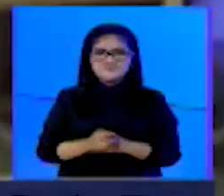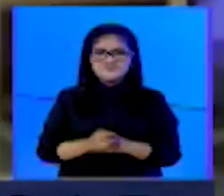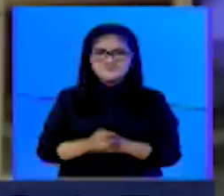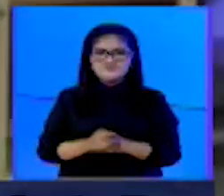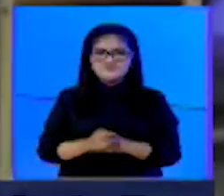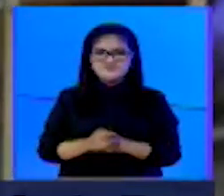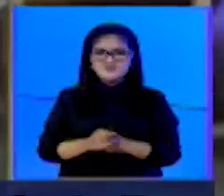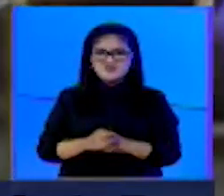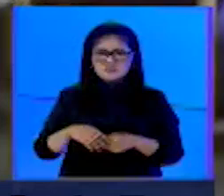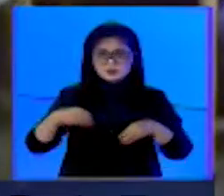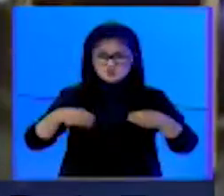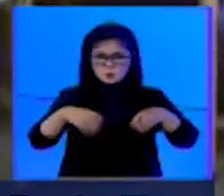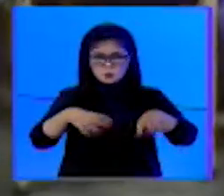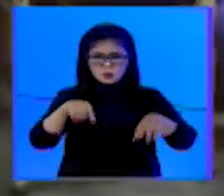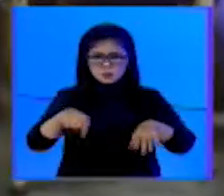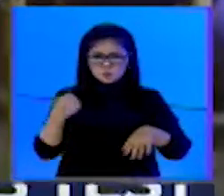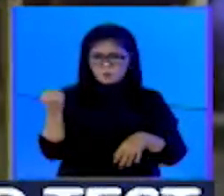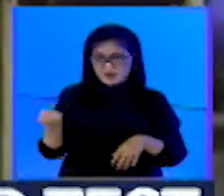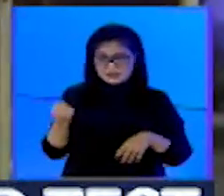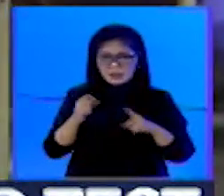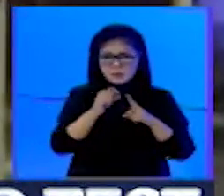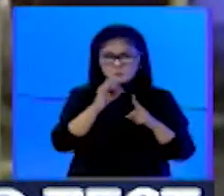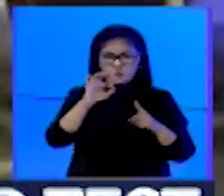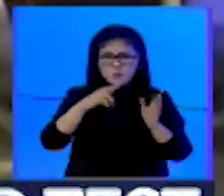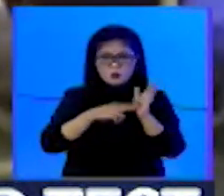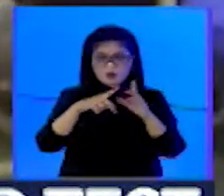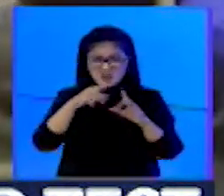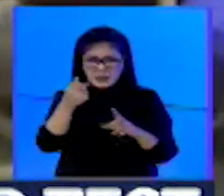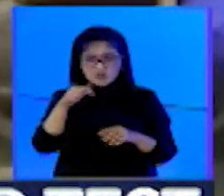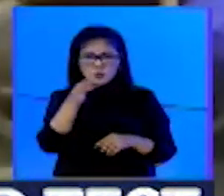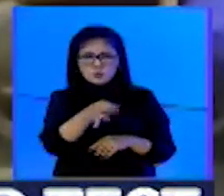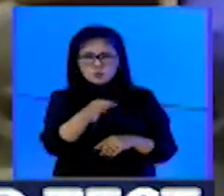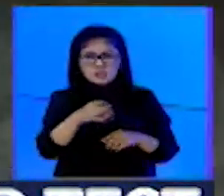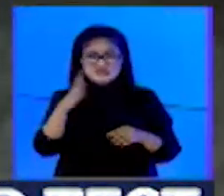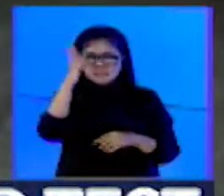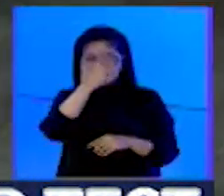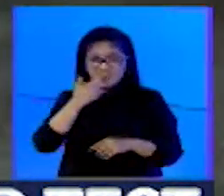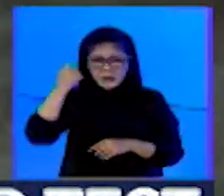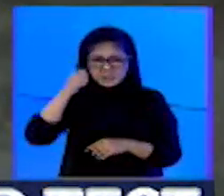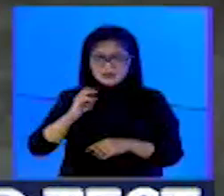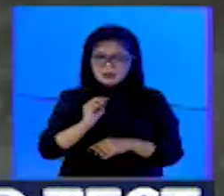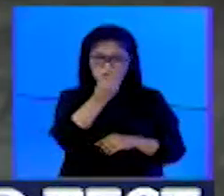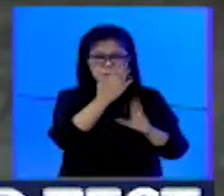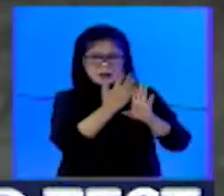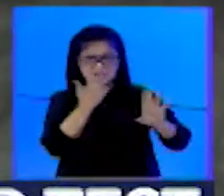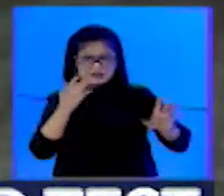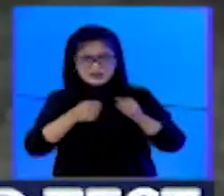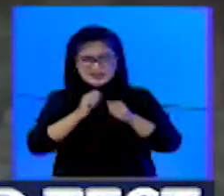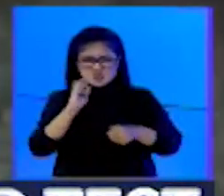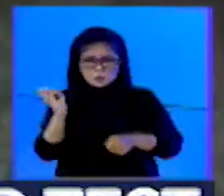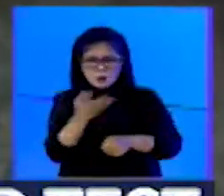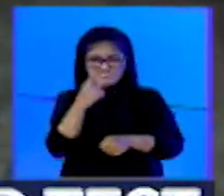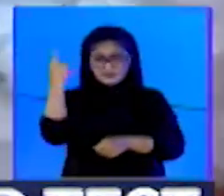Pedagang dan pembeli Pasar Polar di Jalan Lui Gajah, Kota Cimahi, Jawa Barat mengantre untuk mengikuti swab test yang diadakan oleh Pemkot